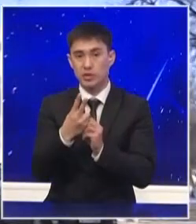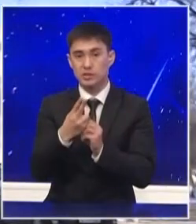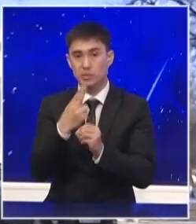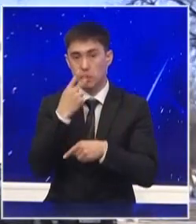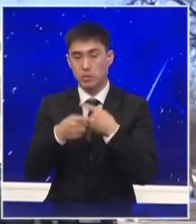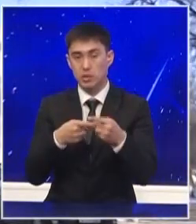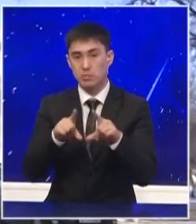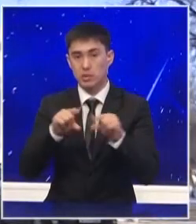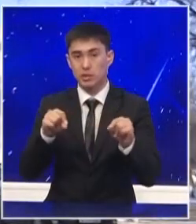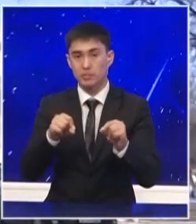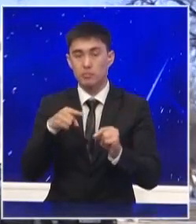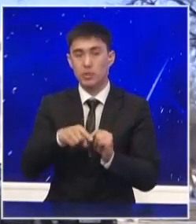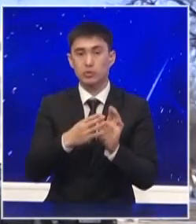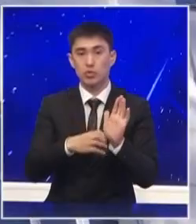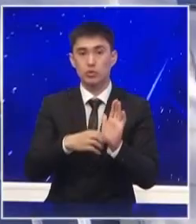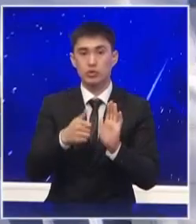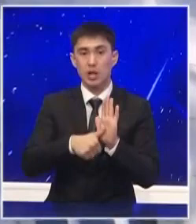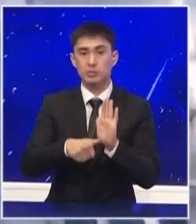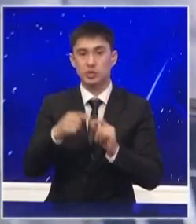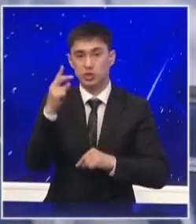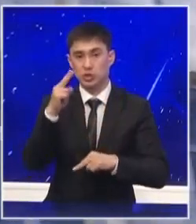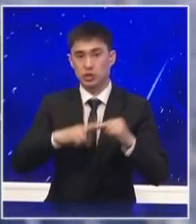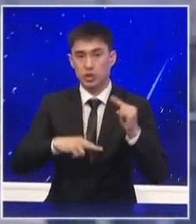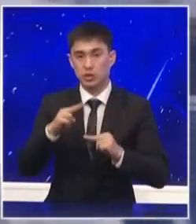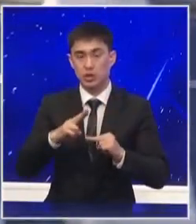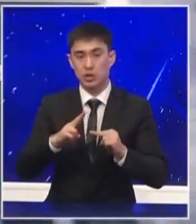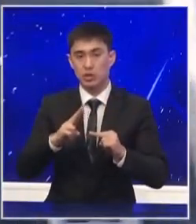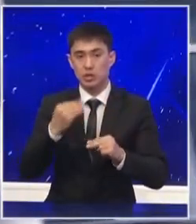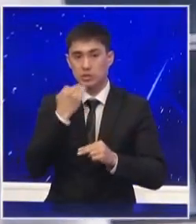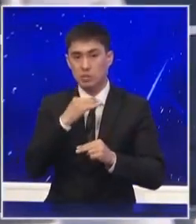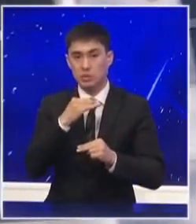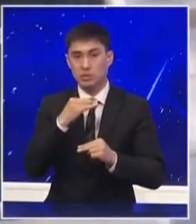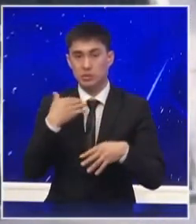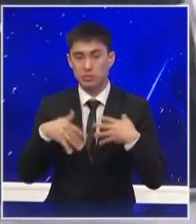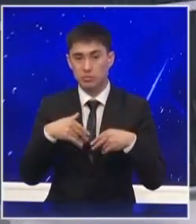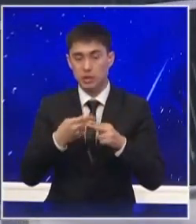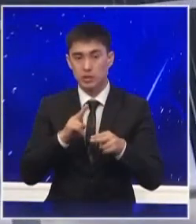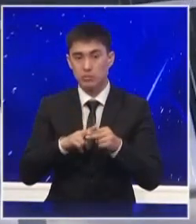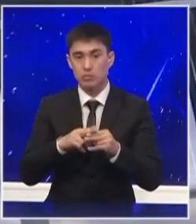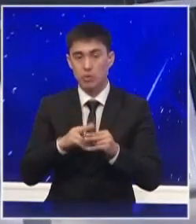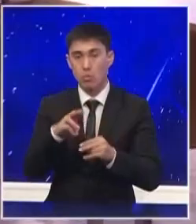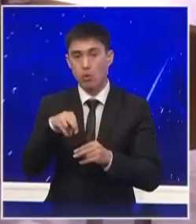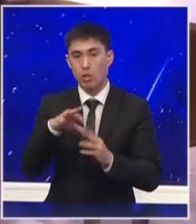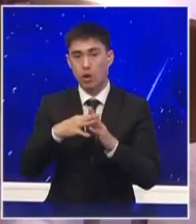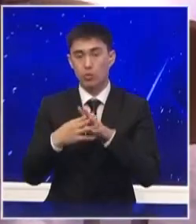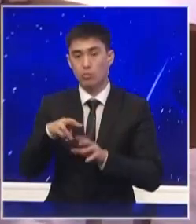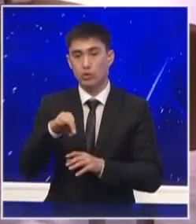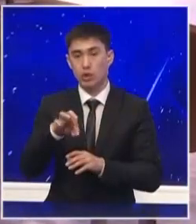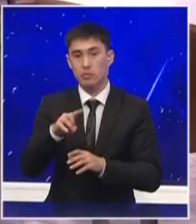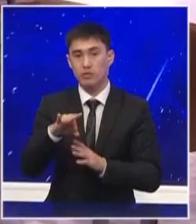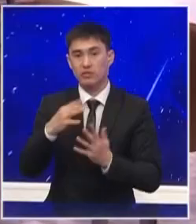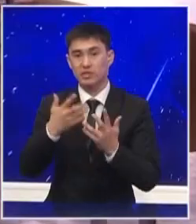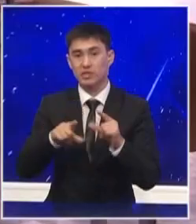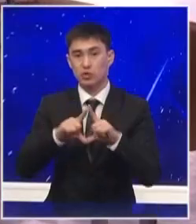мектеп. Іргетасы 1960 жылдары қаланған білім ошақтарының сапасысын көтермейді. Атап айтсақ, Молалы ауылының Мұхтар Әуезов атындағы